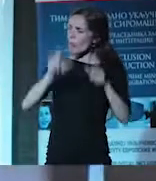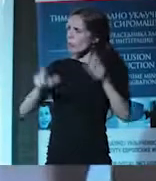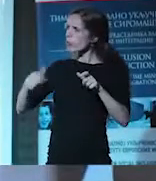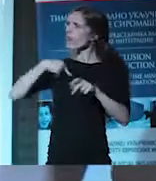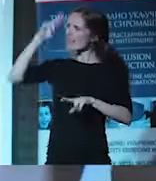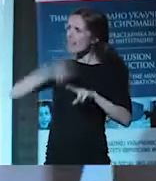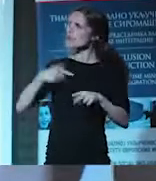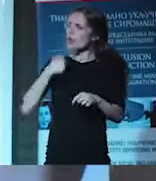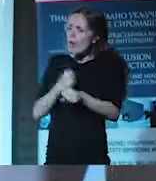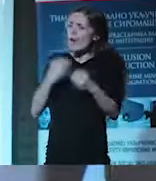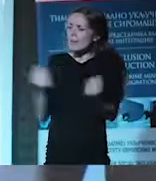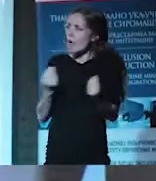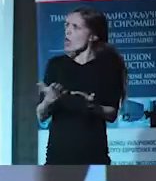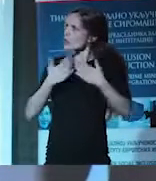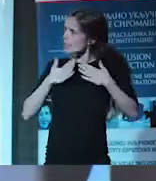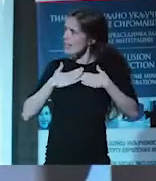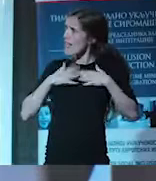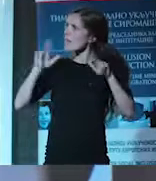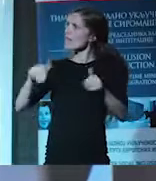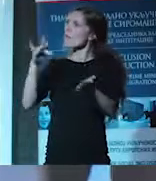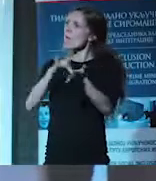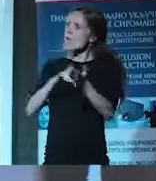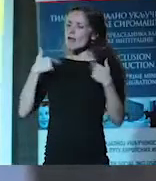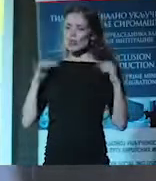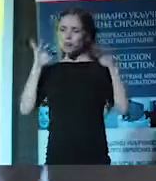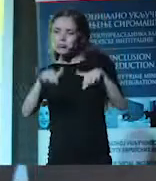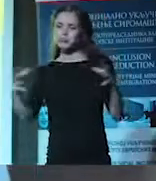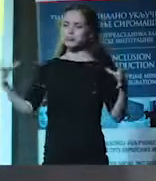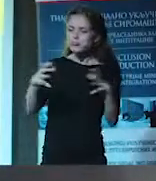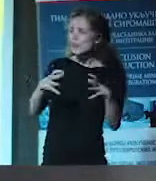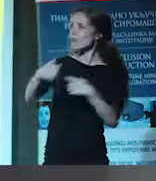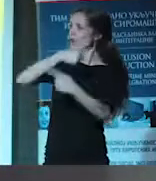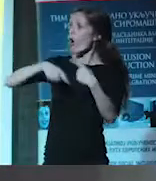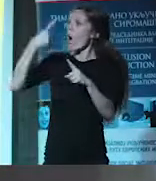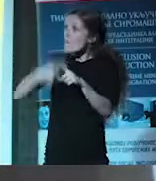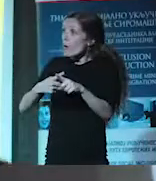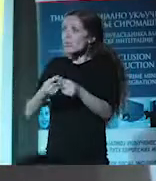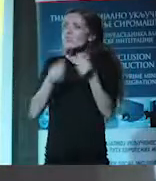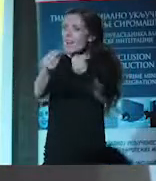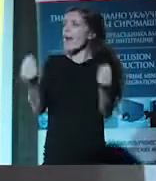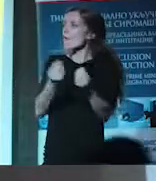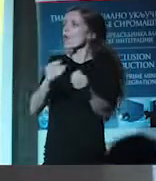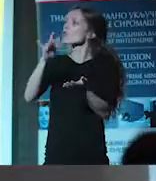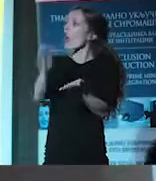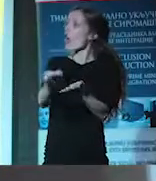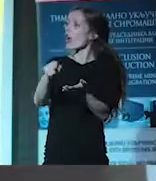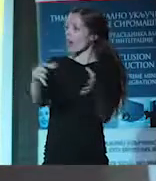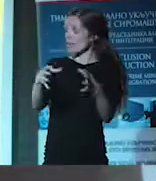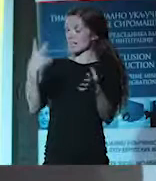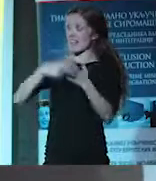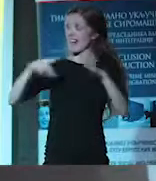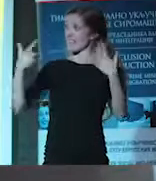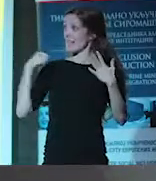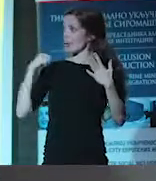nešto prvenstveno za sebe, da imamo mesto gde da se okupimo, družimo, a kasnije samim tim i za lokalnu zajednicu. 2007. godine u